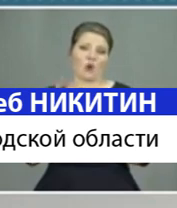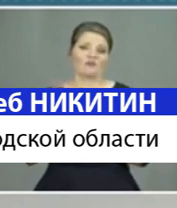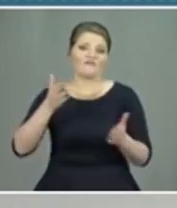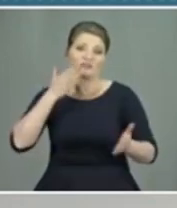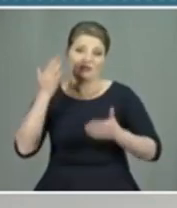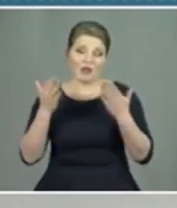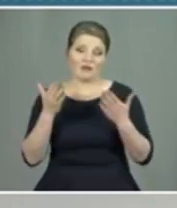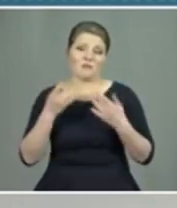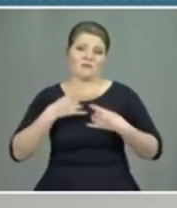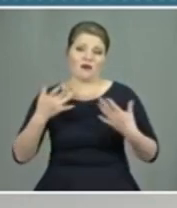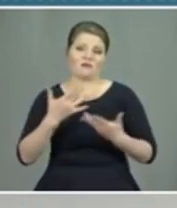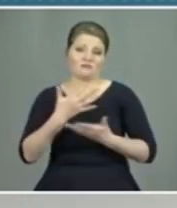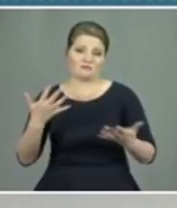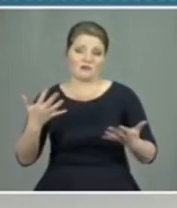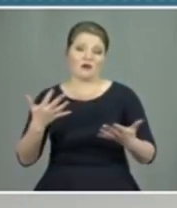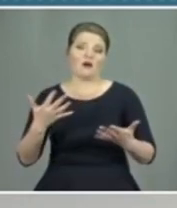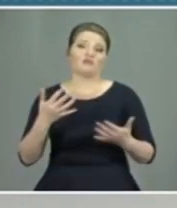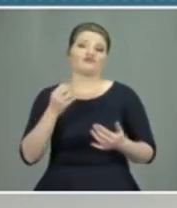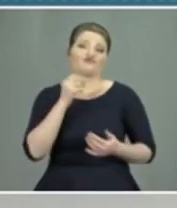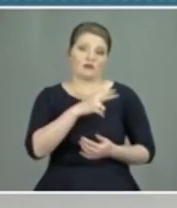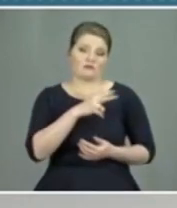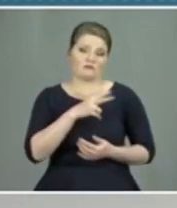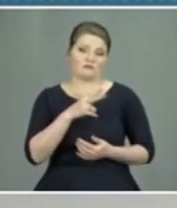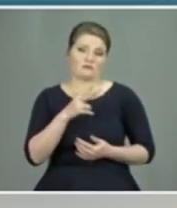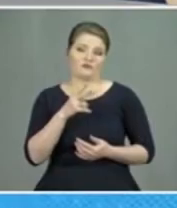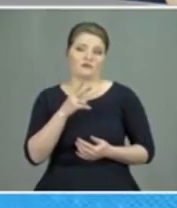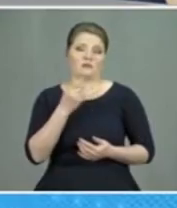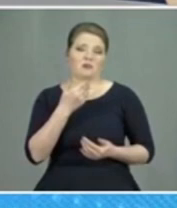чем поставим под угрозу эту работу. Для нас